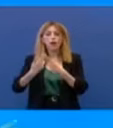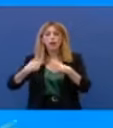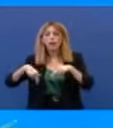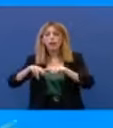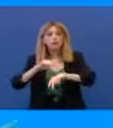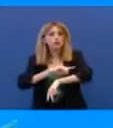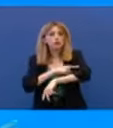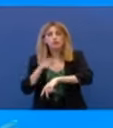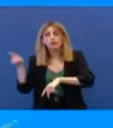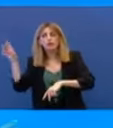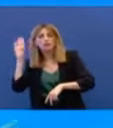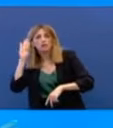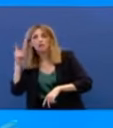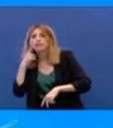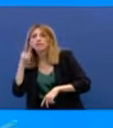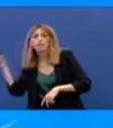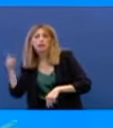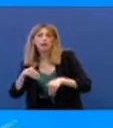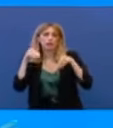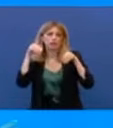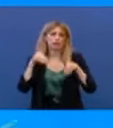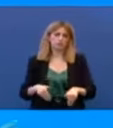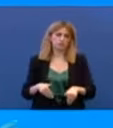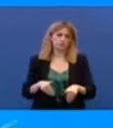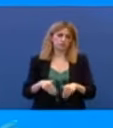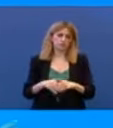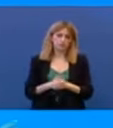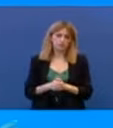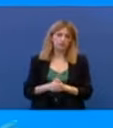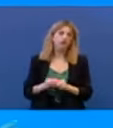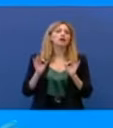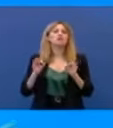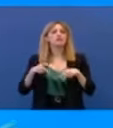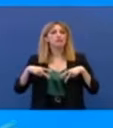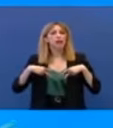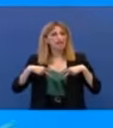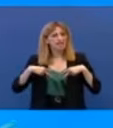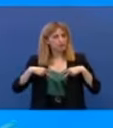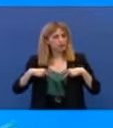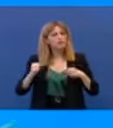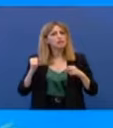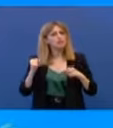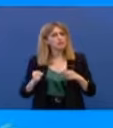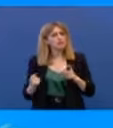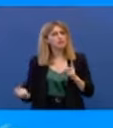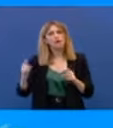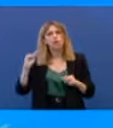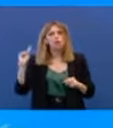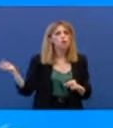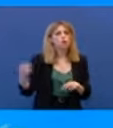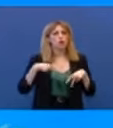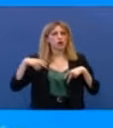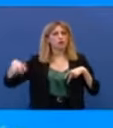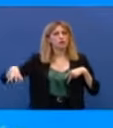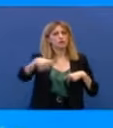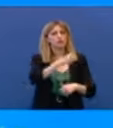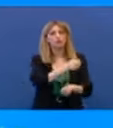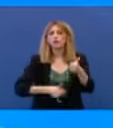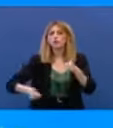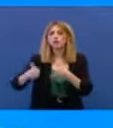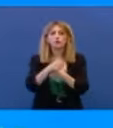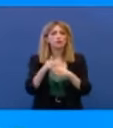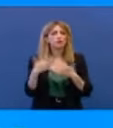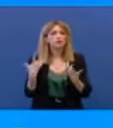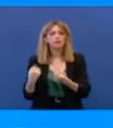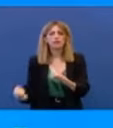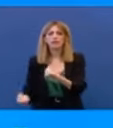Επειδή πρώτο μέλημα για αυτή την κυβέρνηση και φυσικά για όλα τα Υπουργεία είναι η στήριξη των εργαζόμενων και η